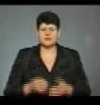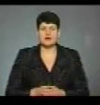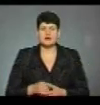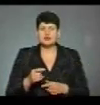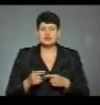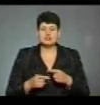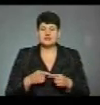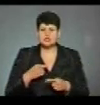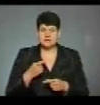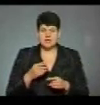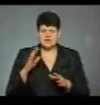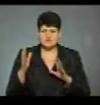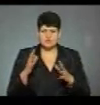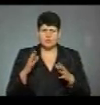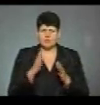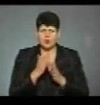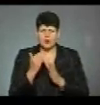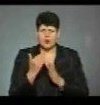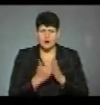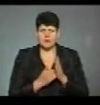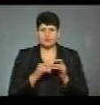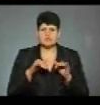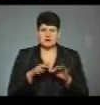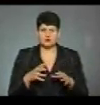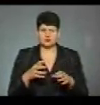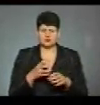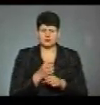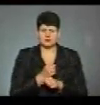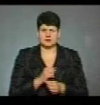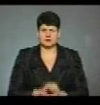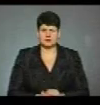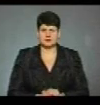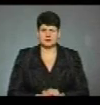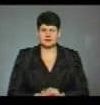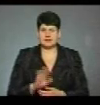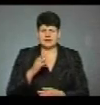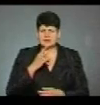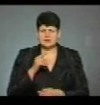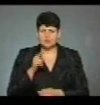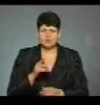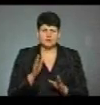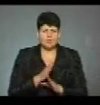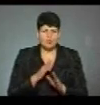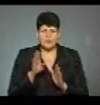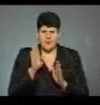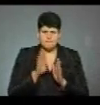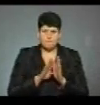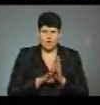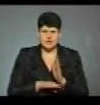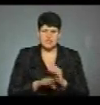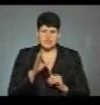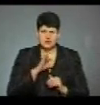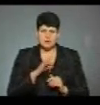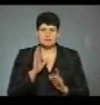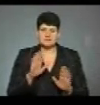Через вітер програму заходу скоротили, розповів керівник хору Михайло М'якуш. Незважаючи на те, що погода трошки погіршилася, але ми